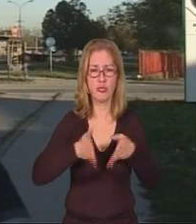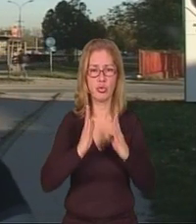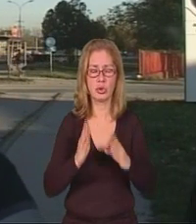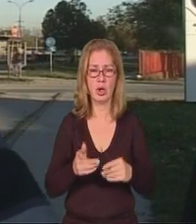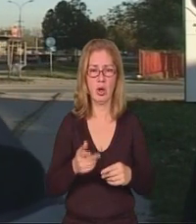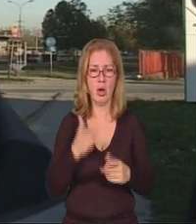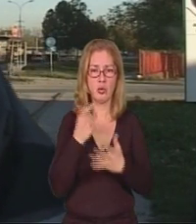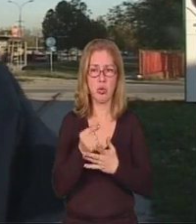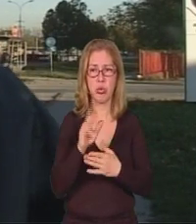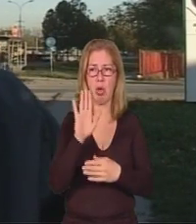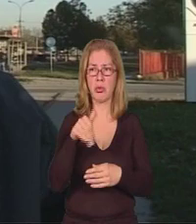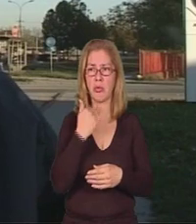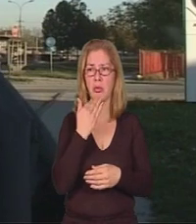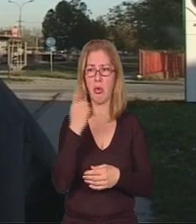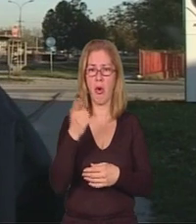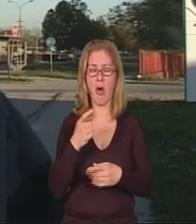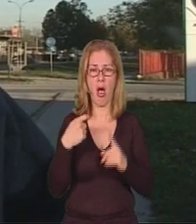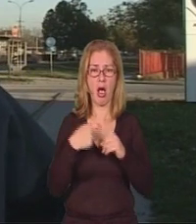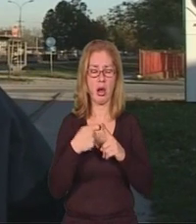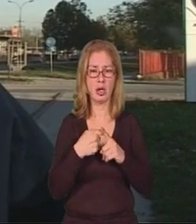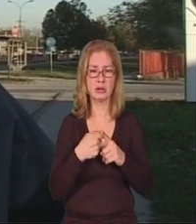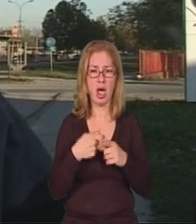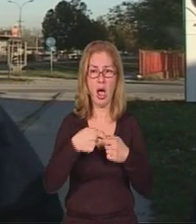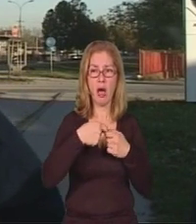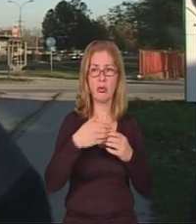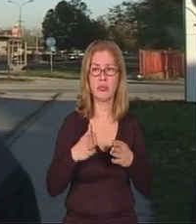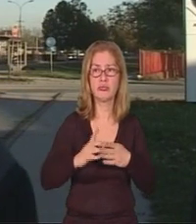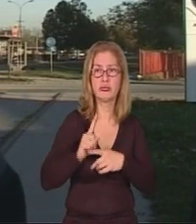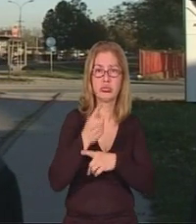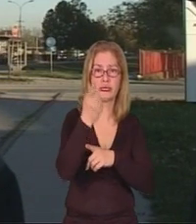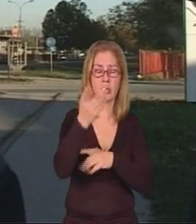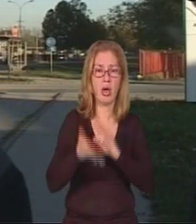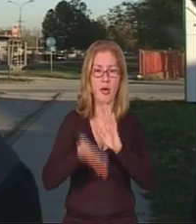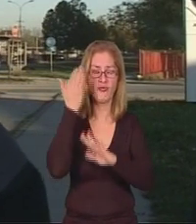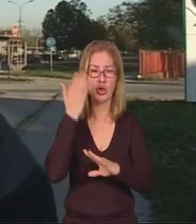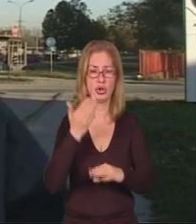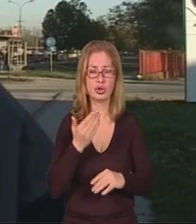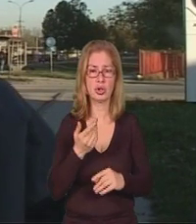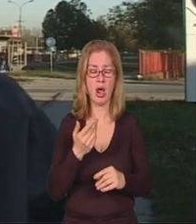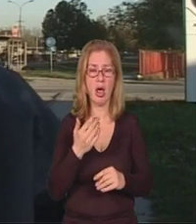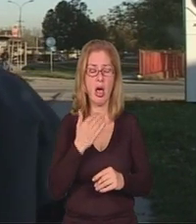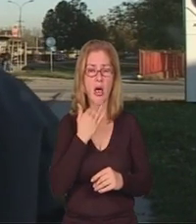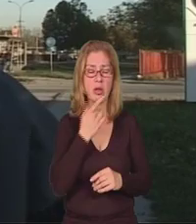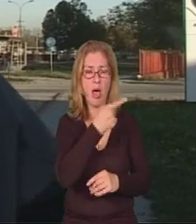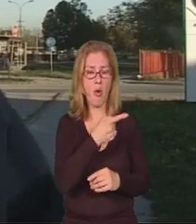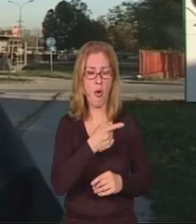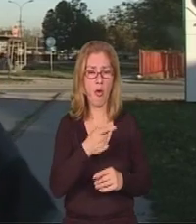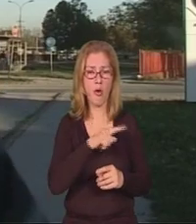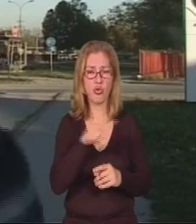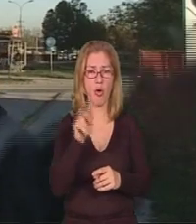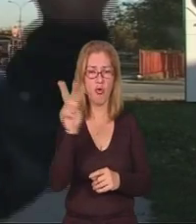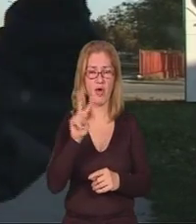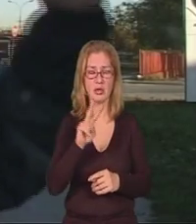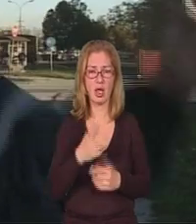naša karta skuplja nego Klisa duplo. A Klisa je po dužini kilometra duža, dalja veća kilometrada nego ovde do